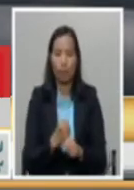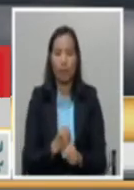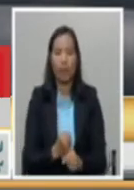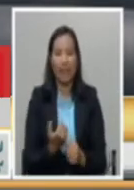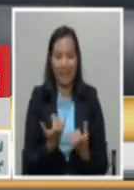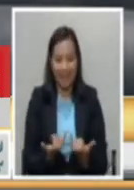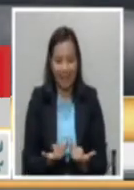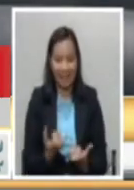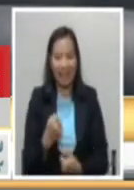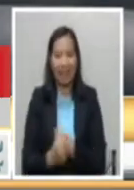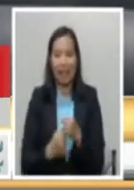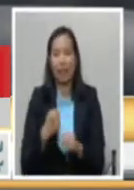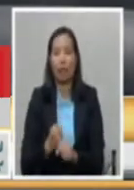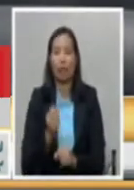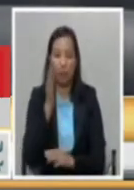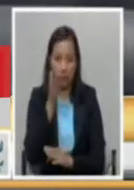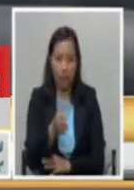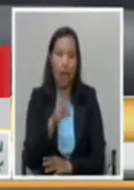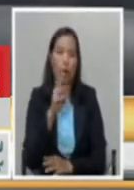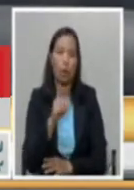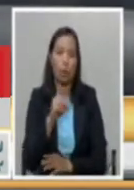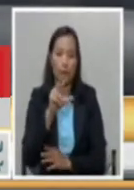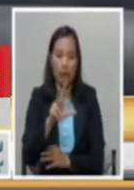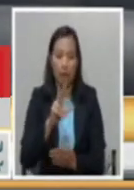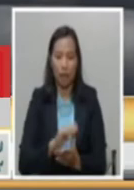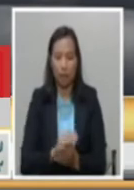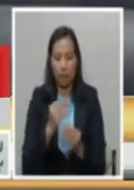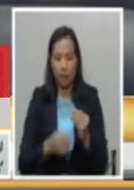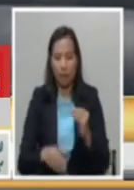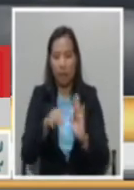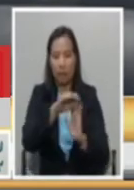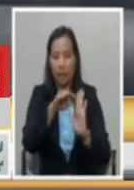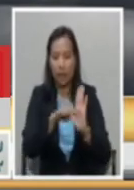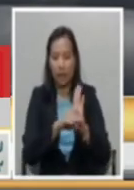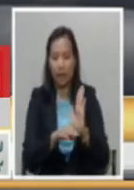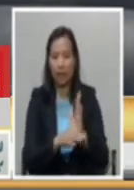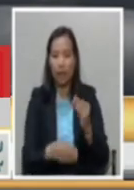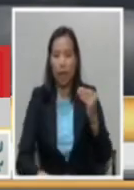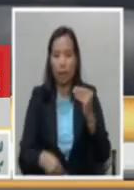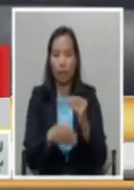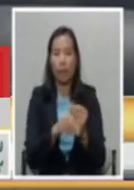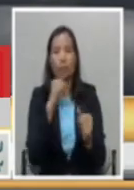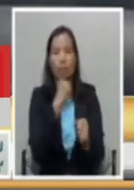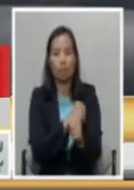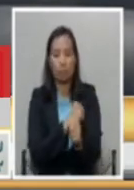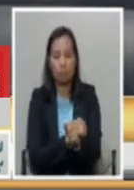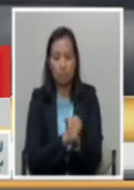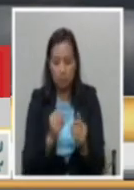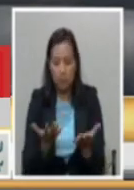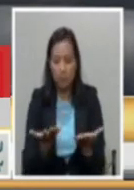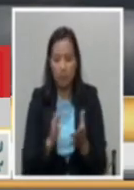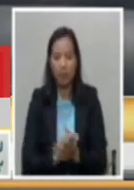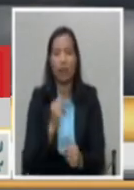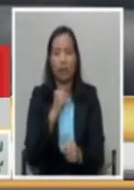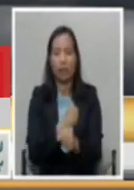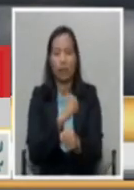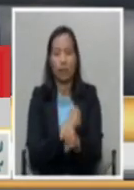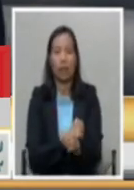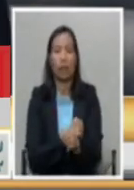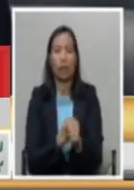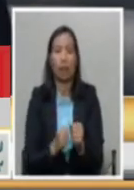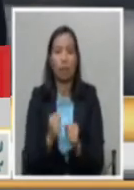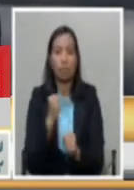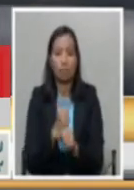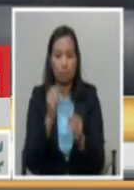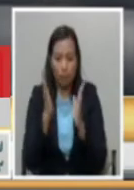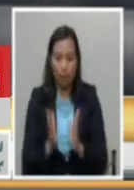านั้นไม่มีการเพิ่มนโยบายการเพิ่มค่าแรงงานไม่มีนโยบายเพิ่มแรงงานนั่นหมายความว่า